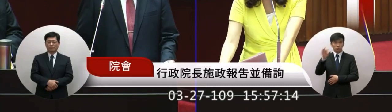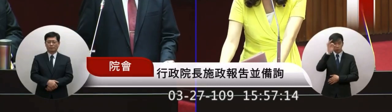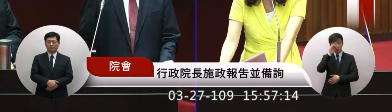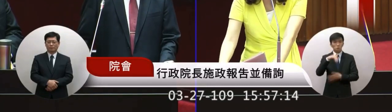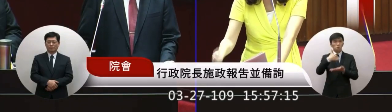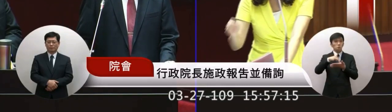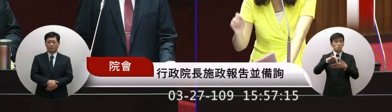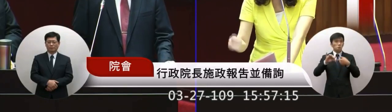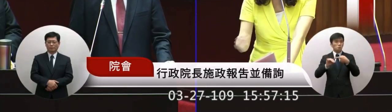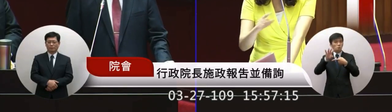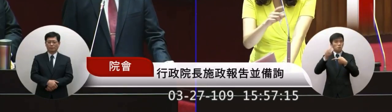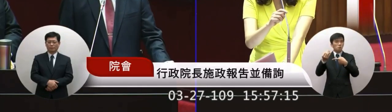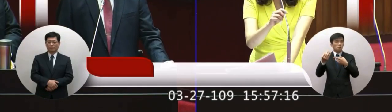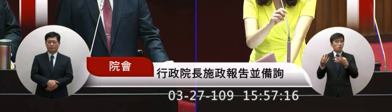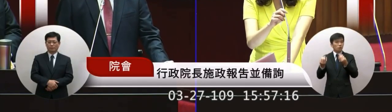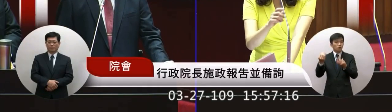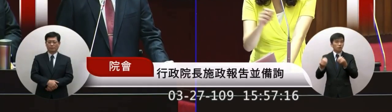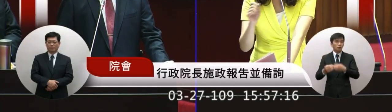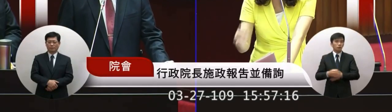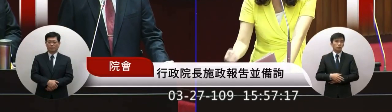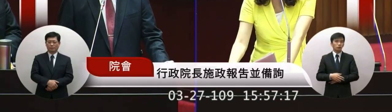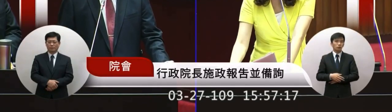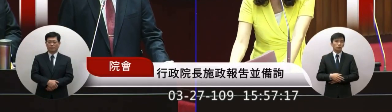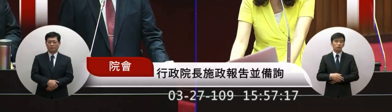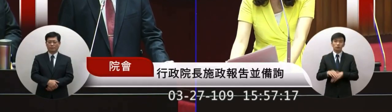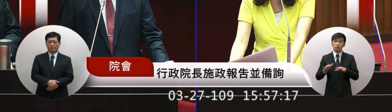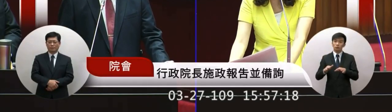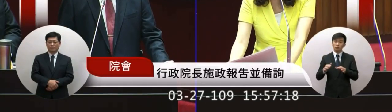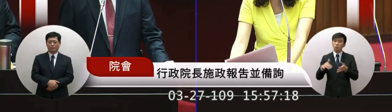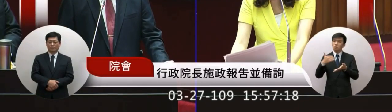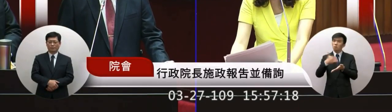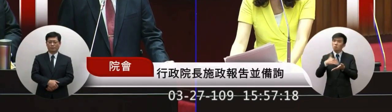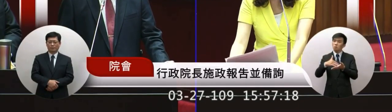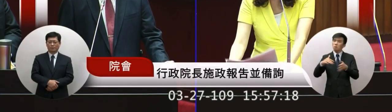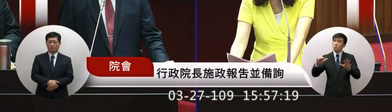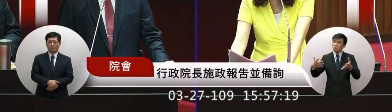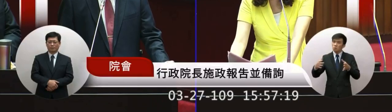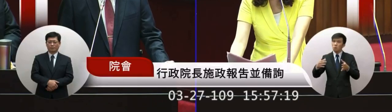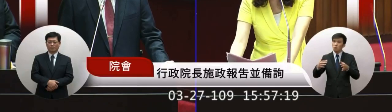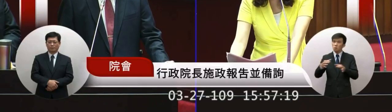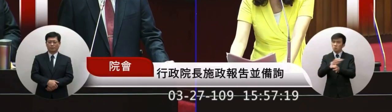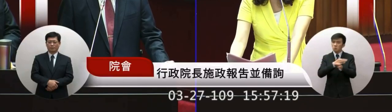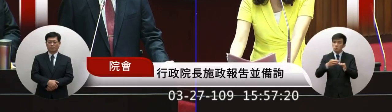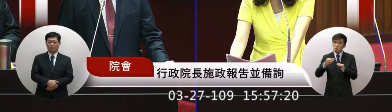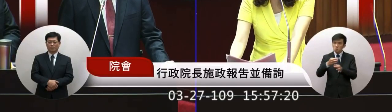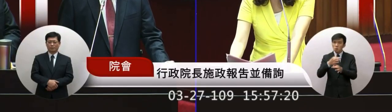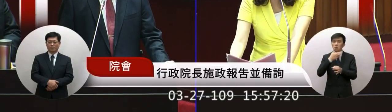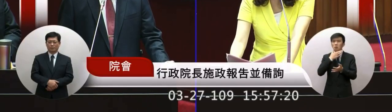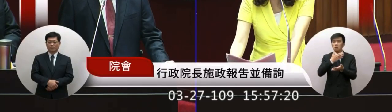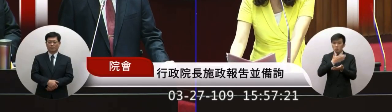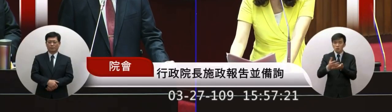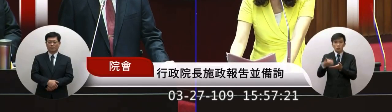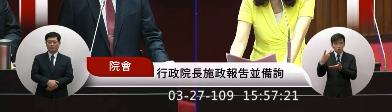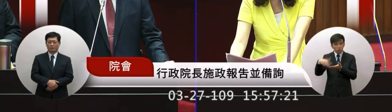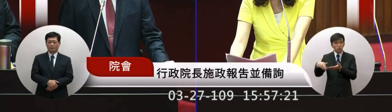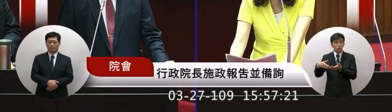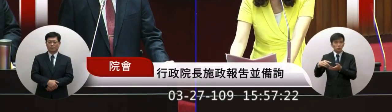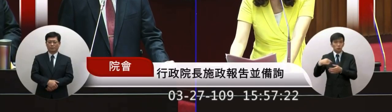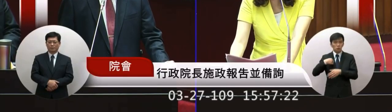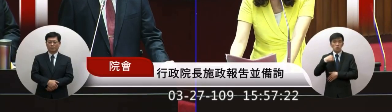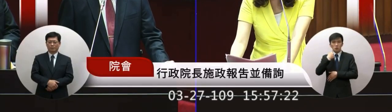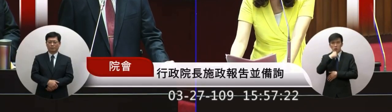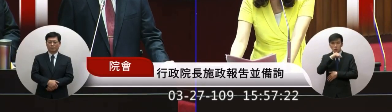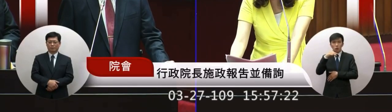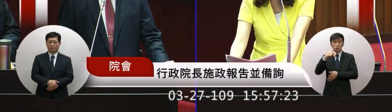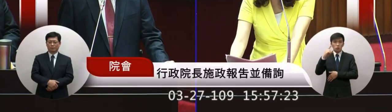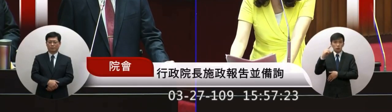比例啦，就寄出来我们的这个预算规模，纾困振兴的预算规模跟我们国家 GDP 的比